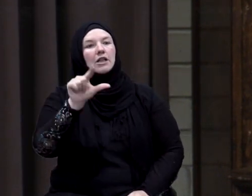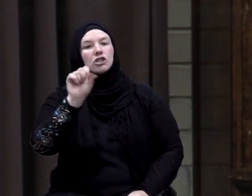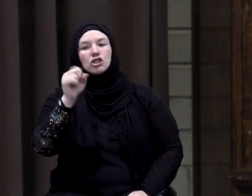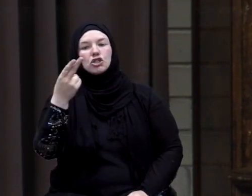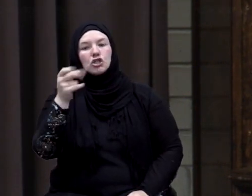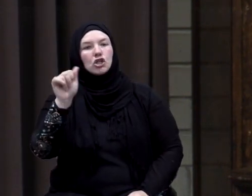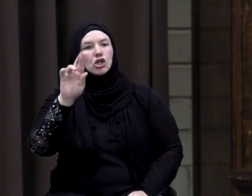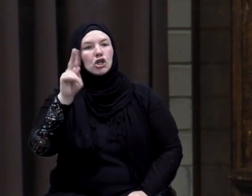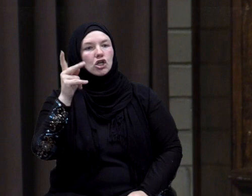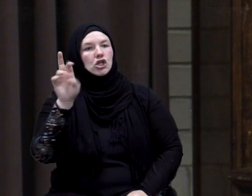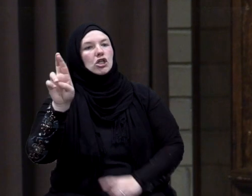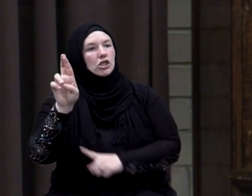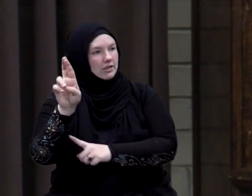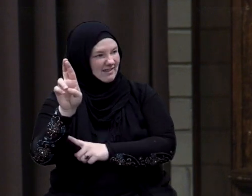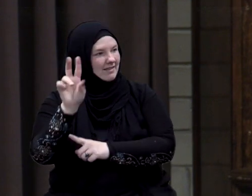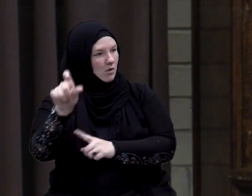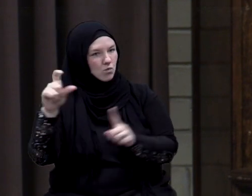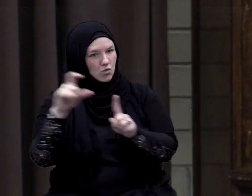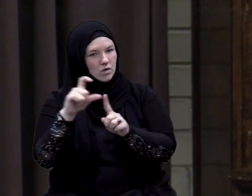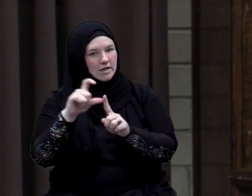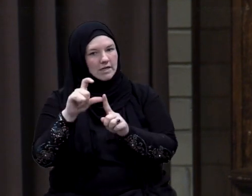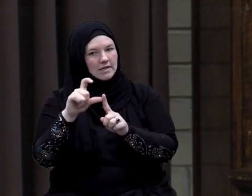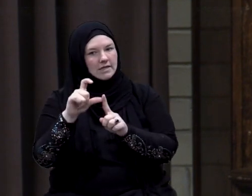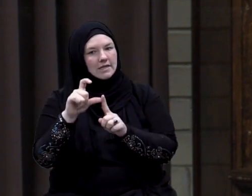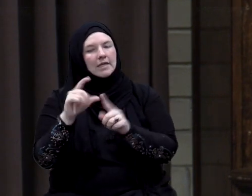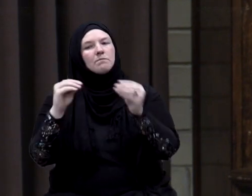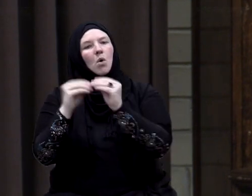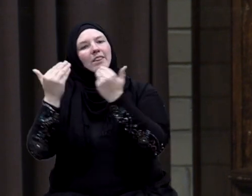is more limited than الحمد.